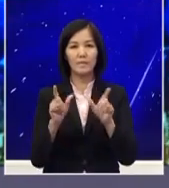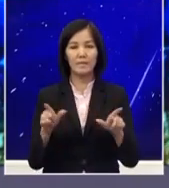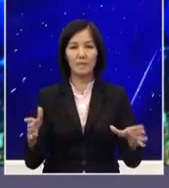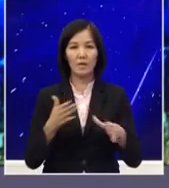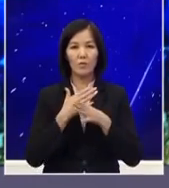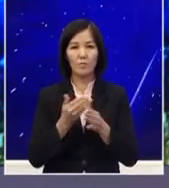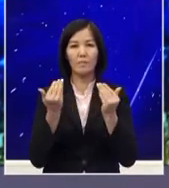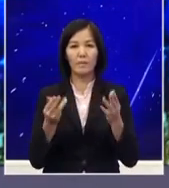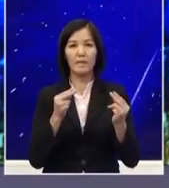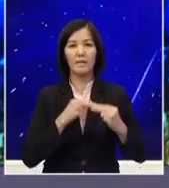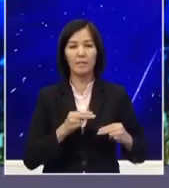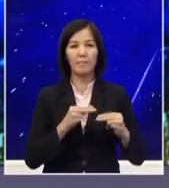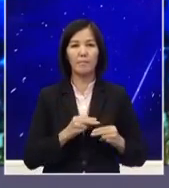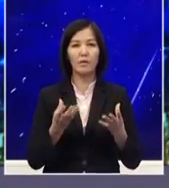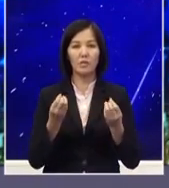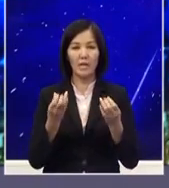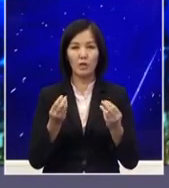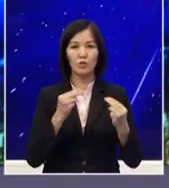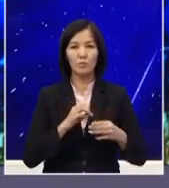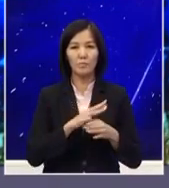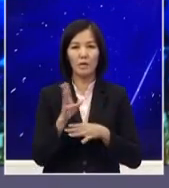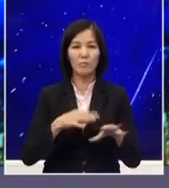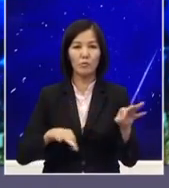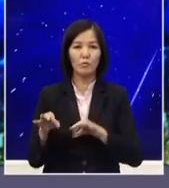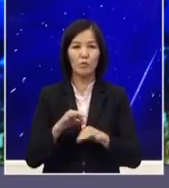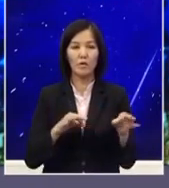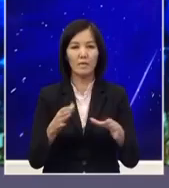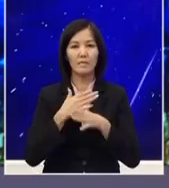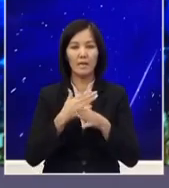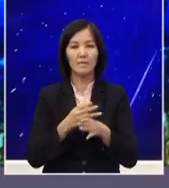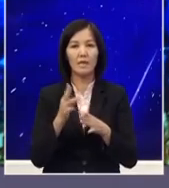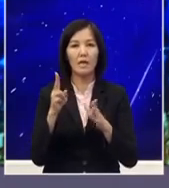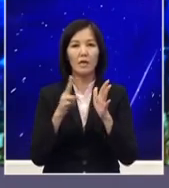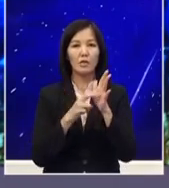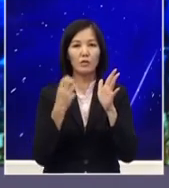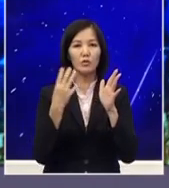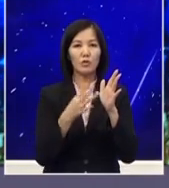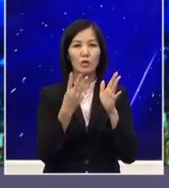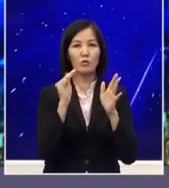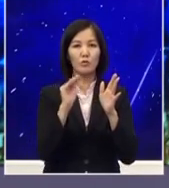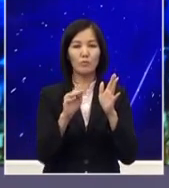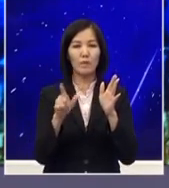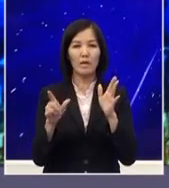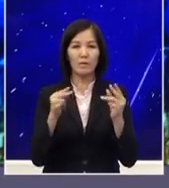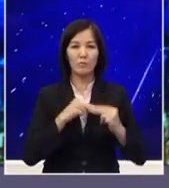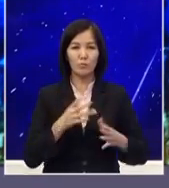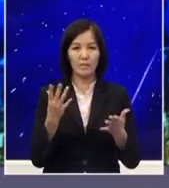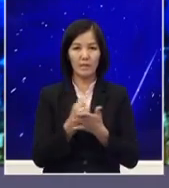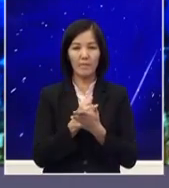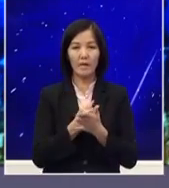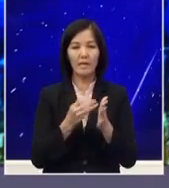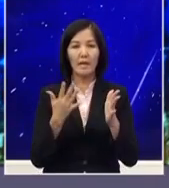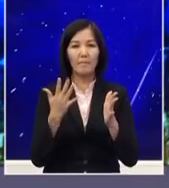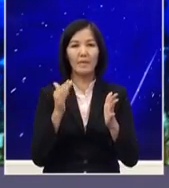Жұмыссыздарға көмек. Биыл еңбек және жұмыспен қамтудың жол картасы жобасы аясында 743 мың адам екі қолға бір күрек тапқан.